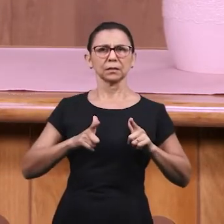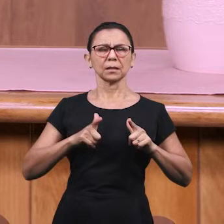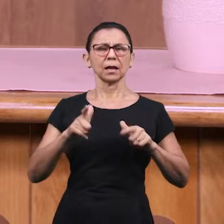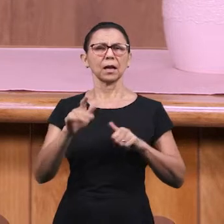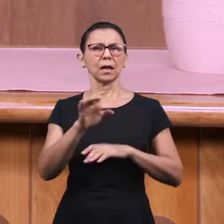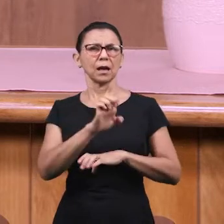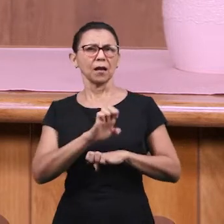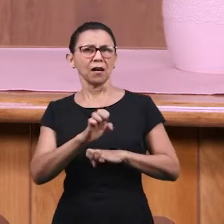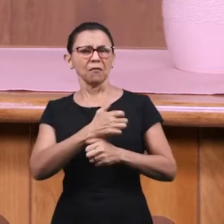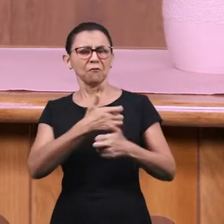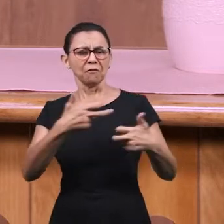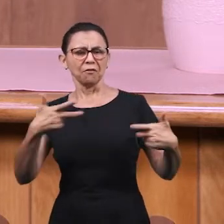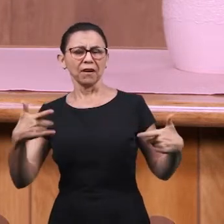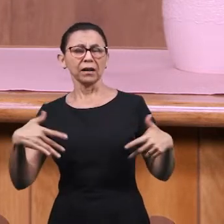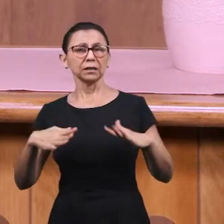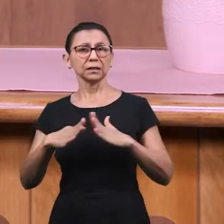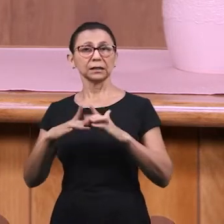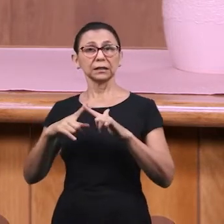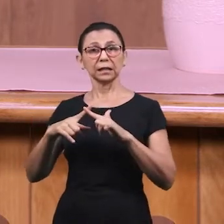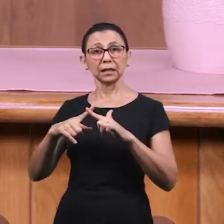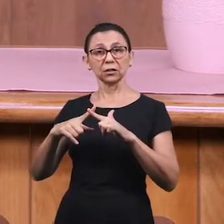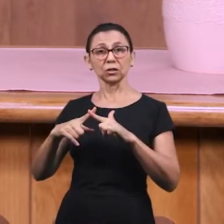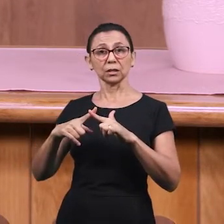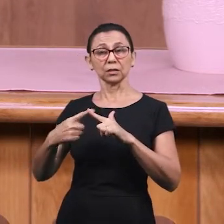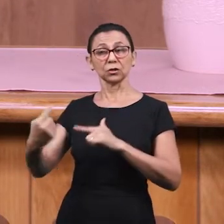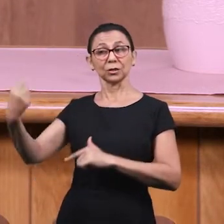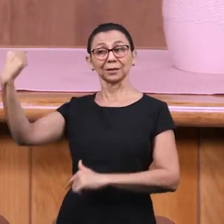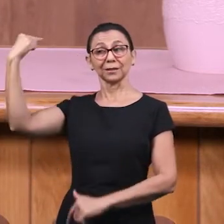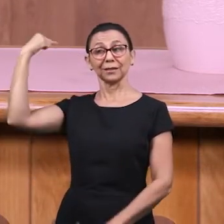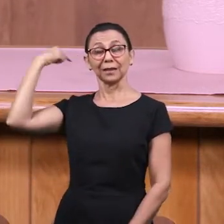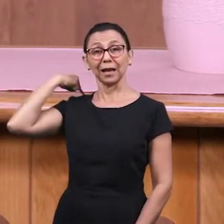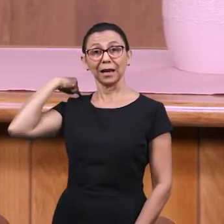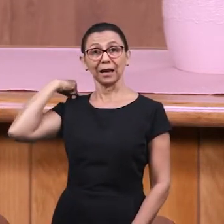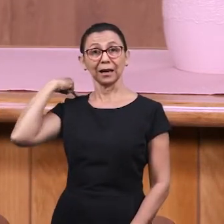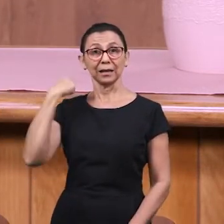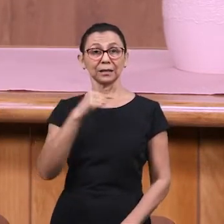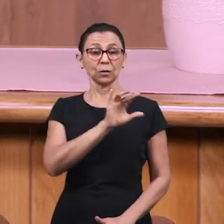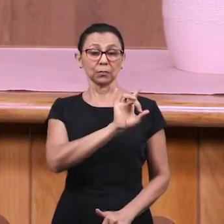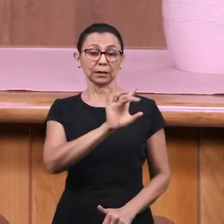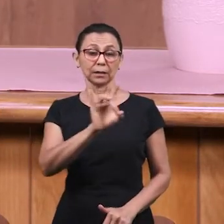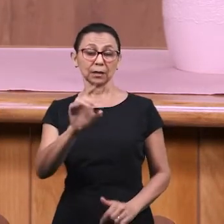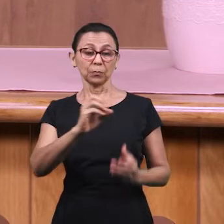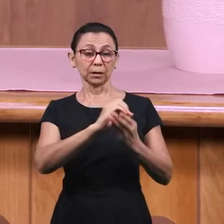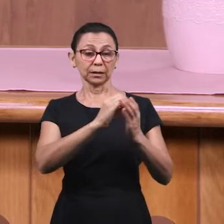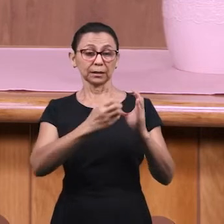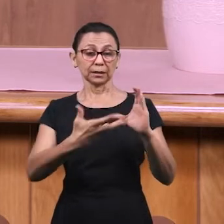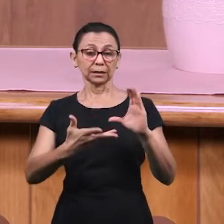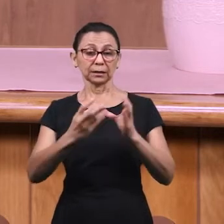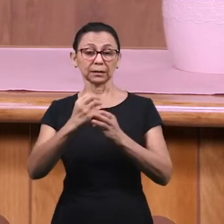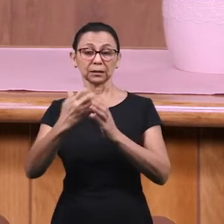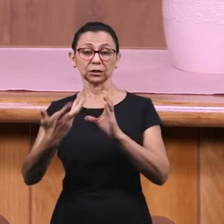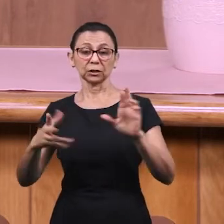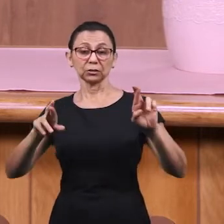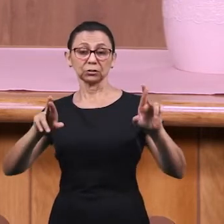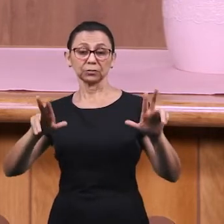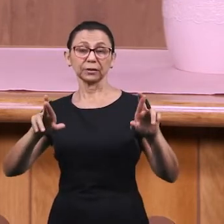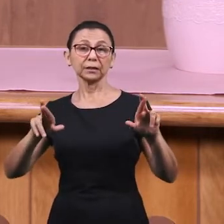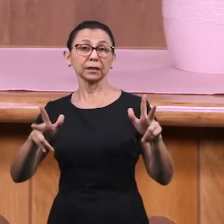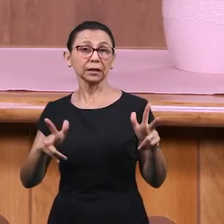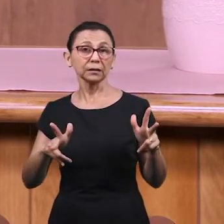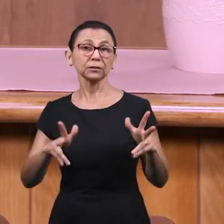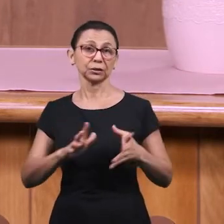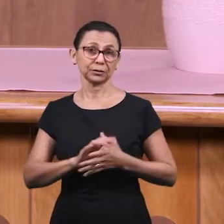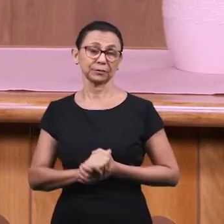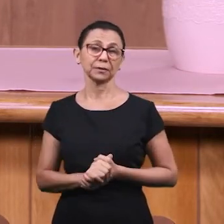говорит церквям, это не деноминациям, а говорит верной церкви во все периоды. Мы возвращаемся